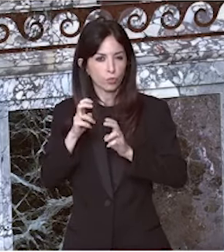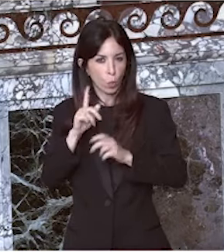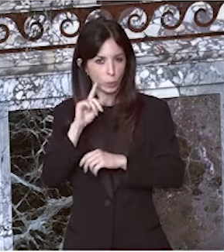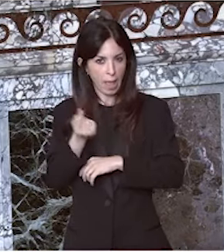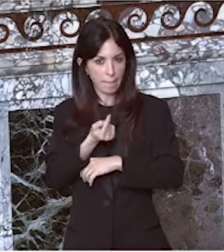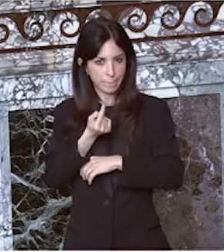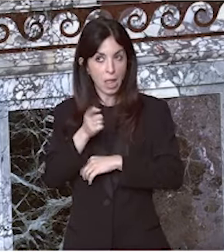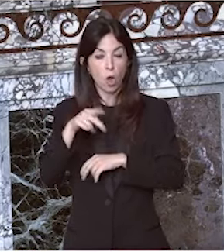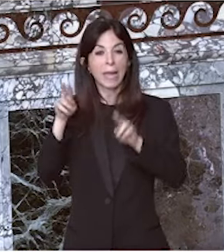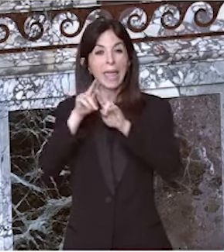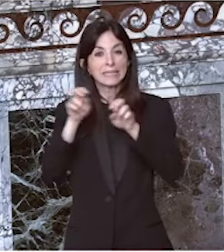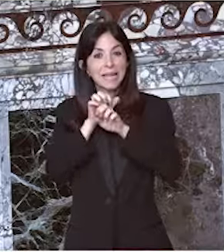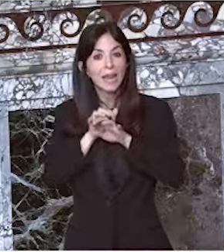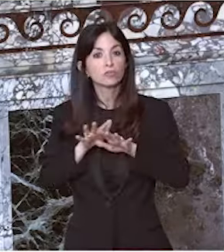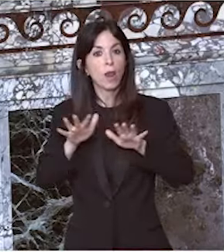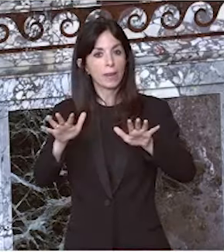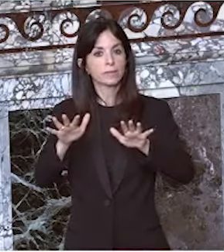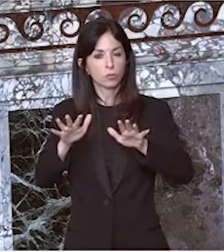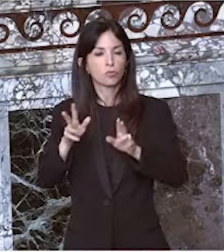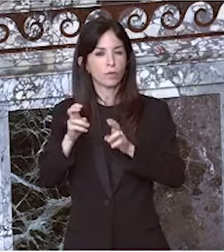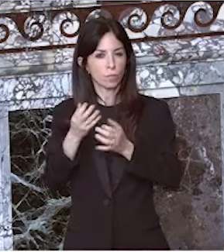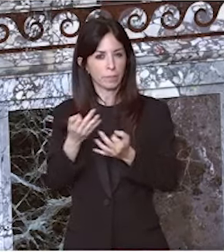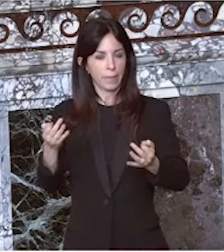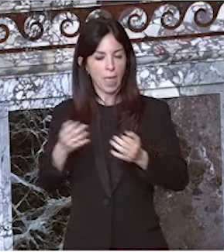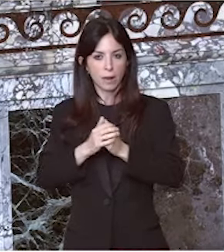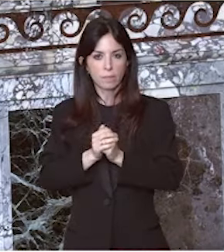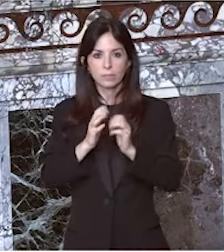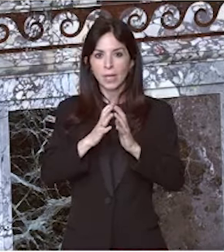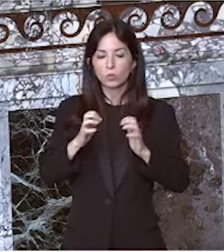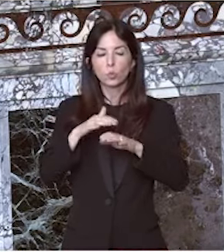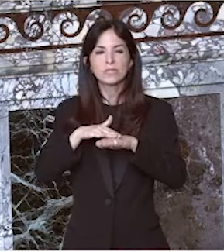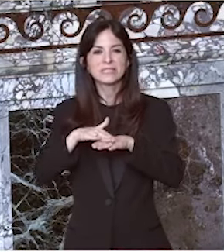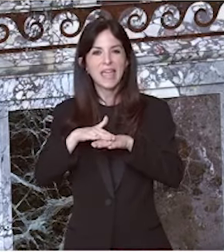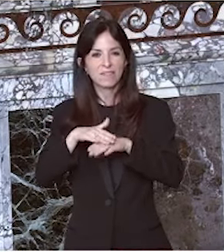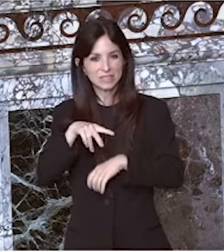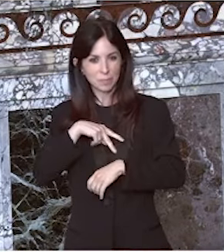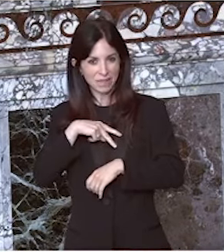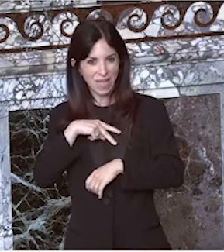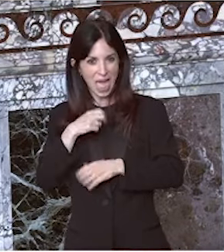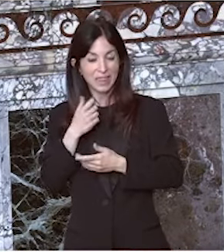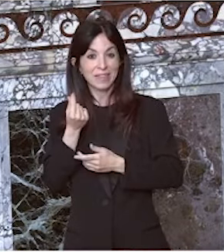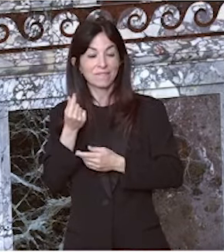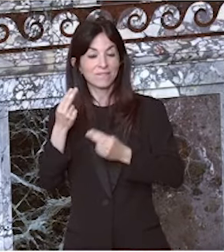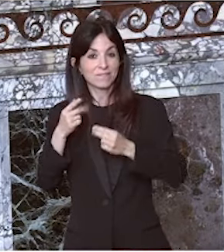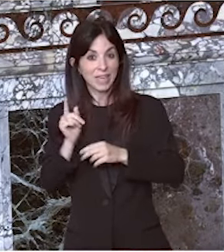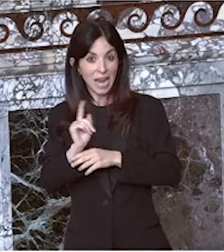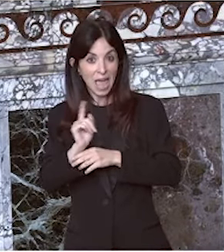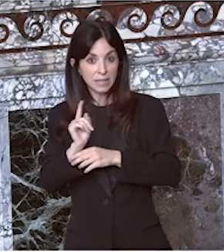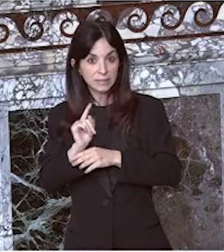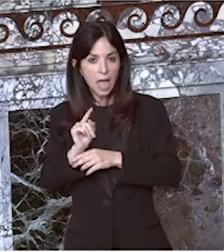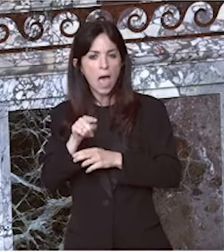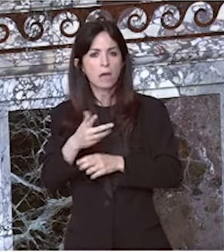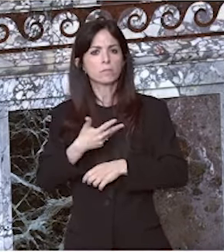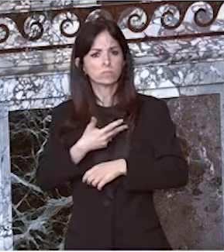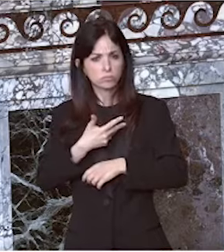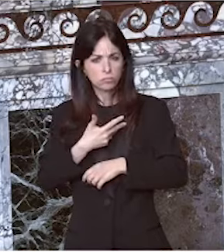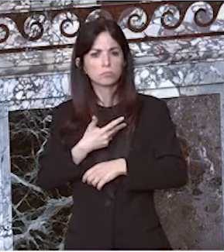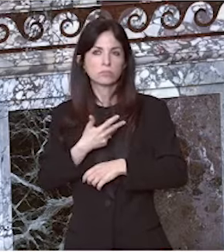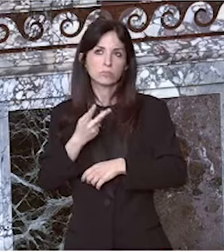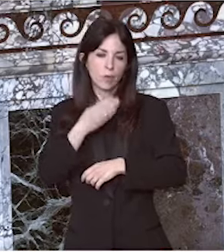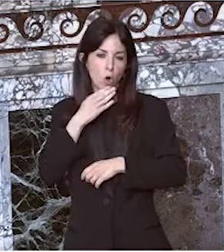della internazionalizzazione. Nell'industria e nei servizi privati non finanziari si è registrato un significativo,